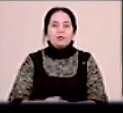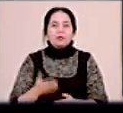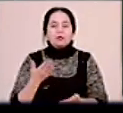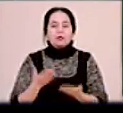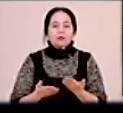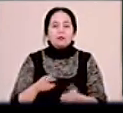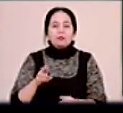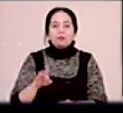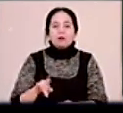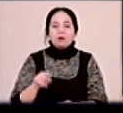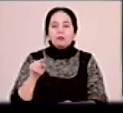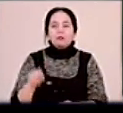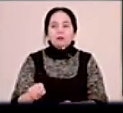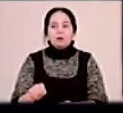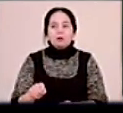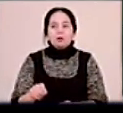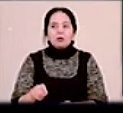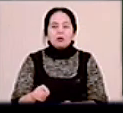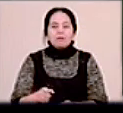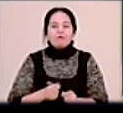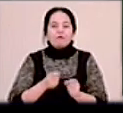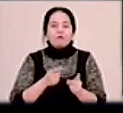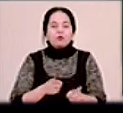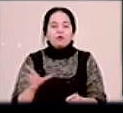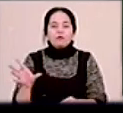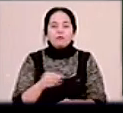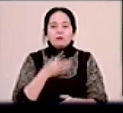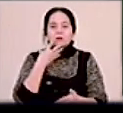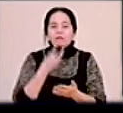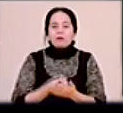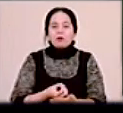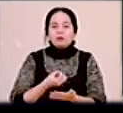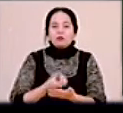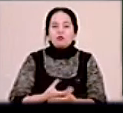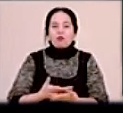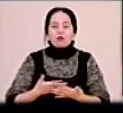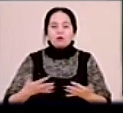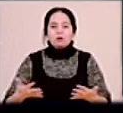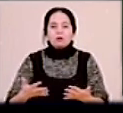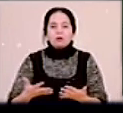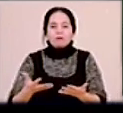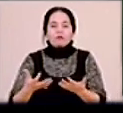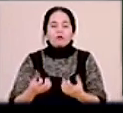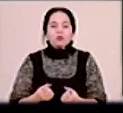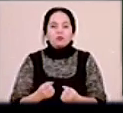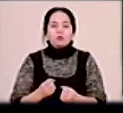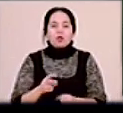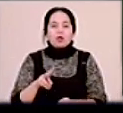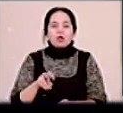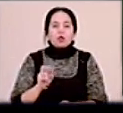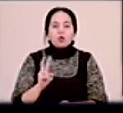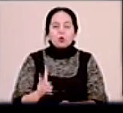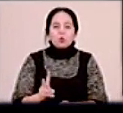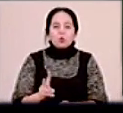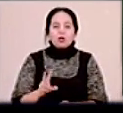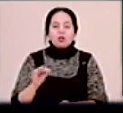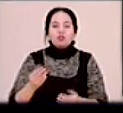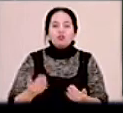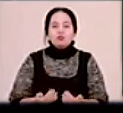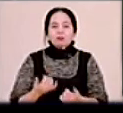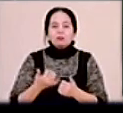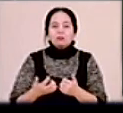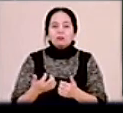Если бы ты выкинул все свои драгоценности, вооружился луком со стрелами и жил среди